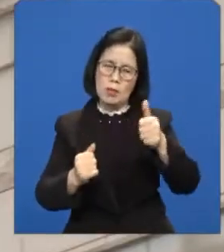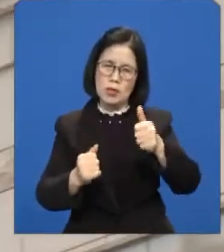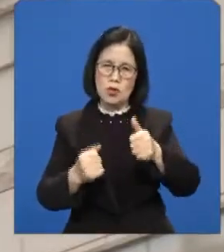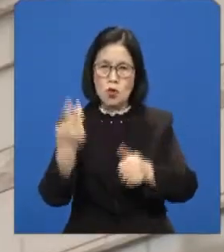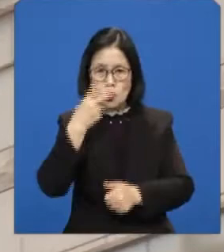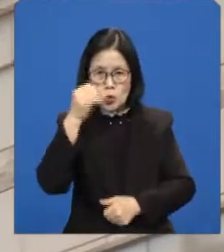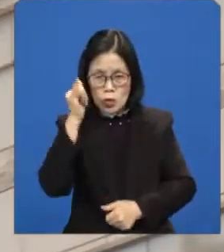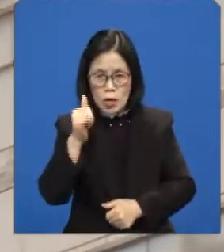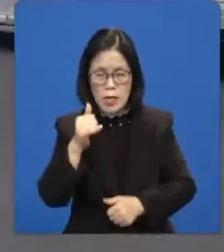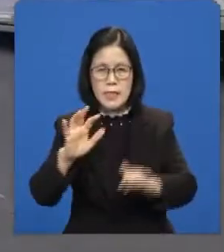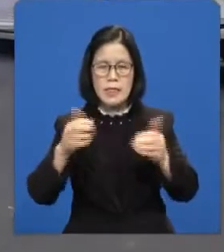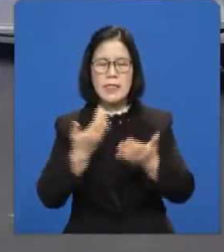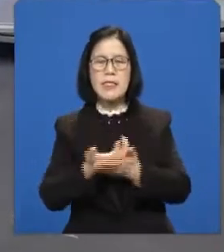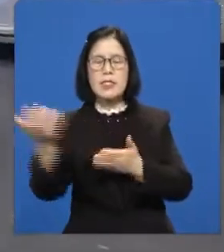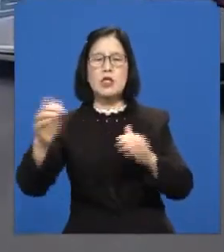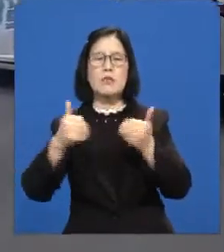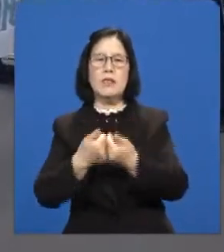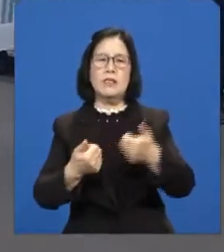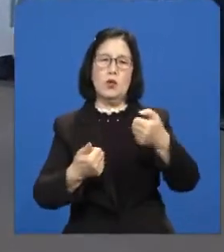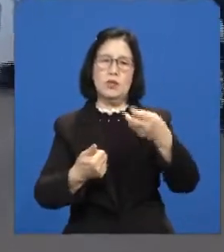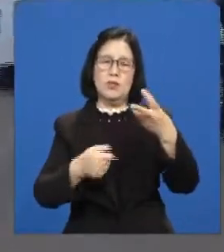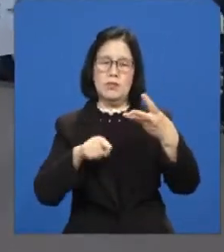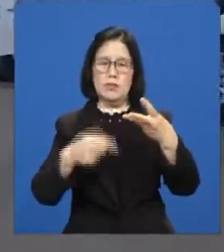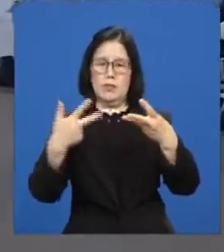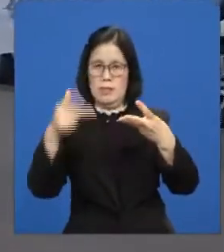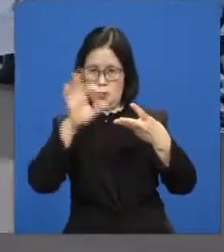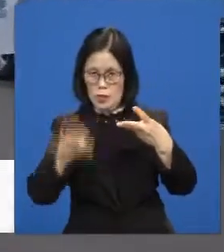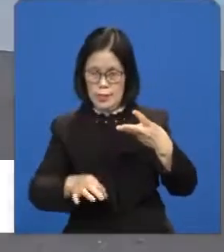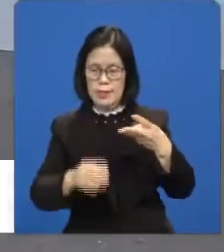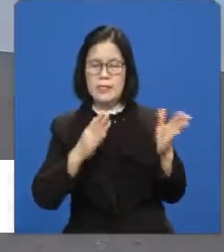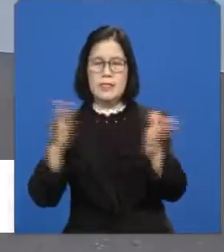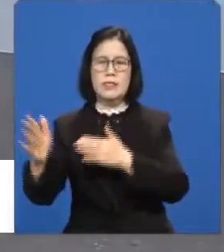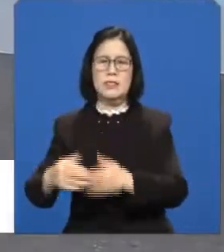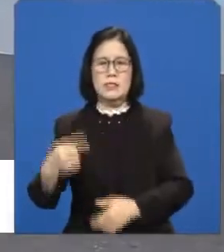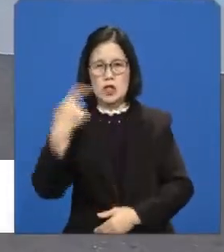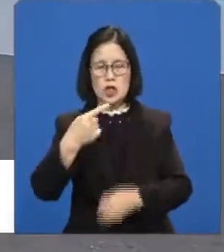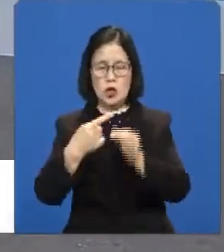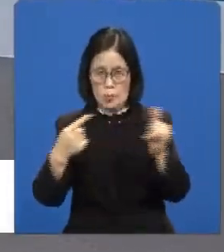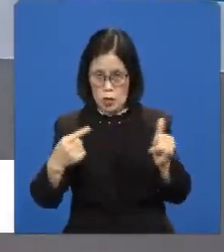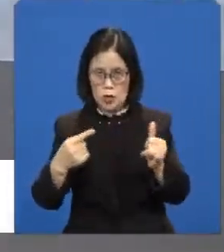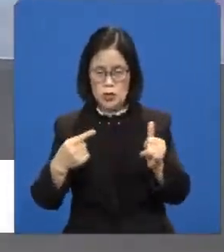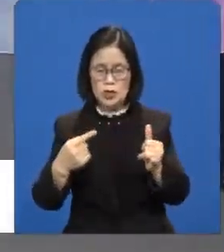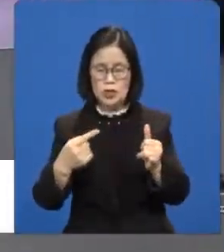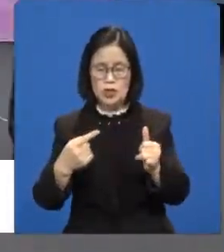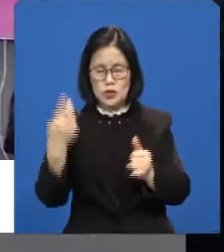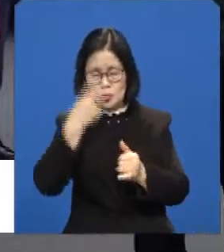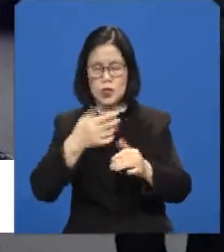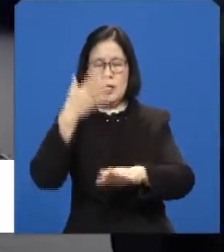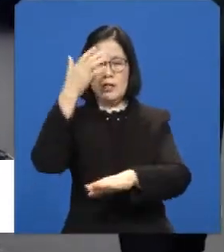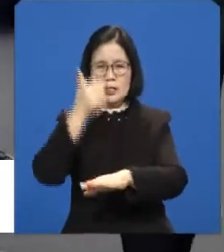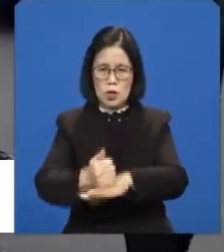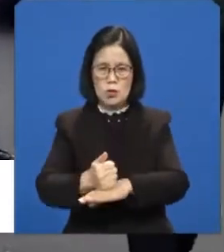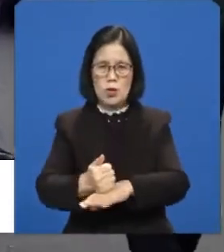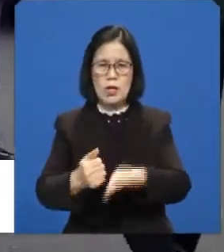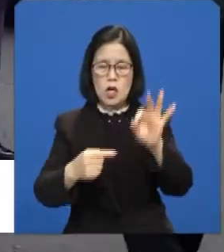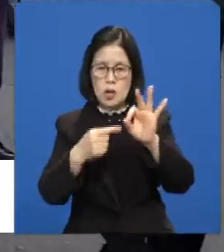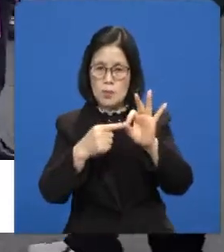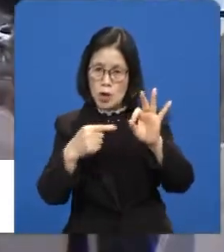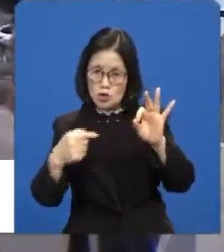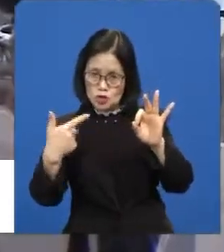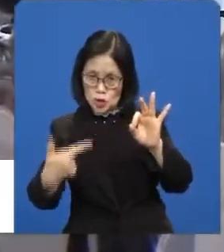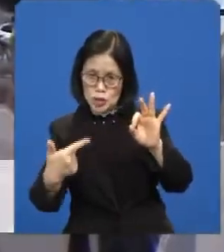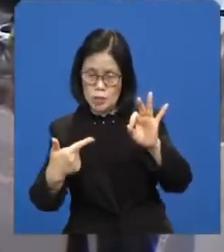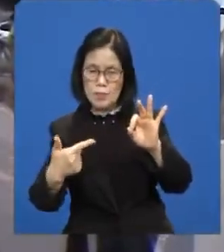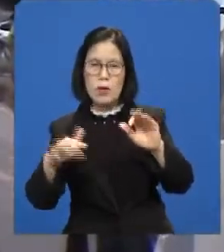이전 반대가 53.7% 로 나타났고 참여 명을 대상으로 이루어진 미디어 토마토 조사에서도 10명 중 6명이